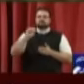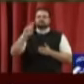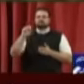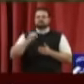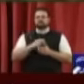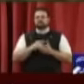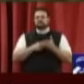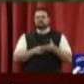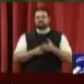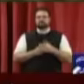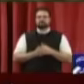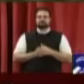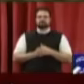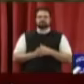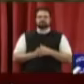98.